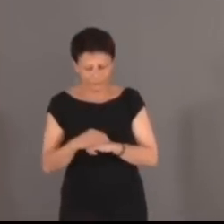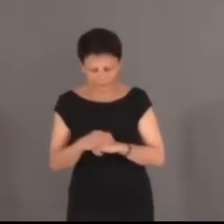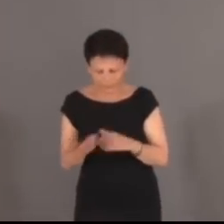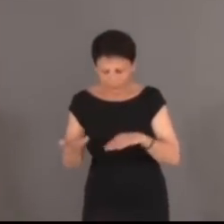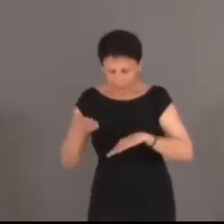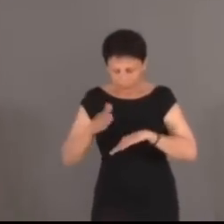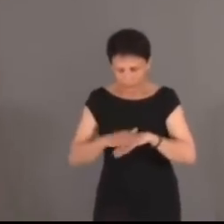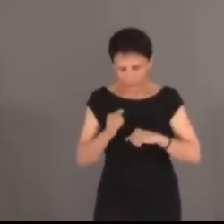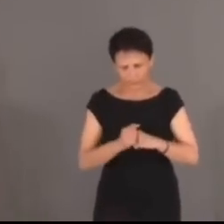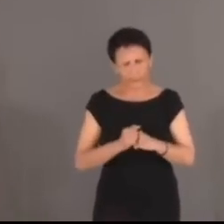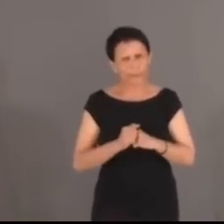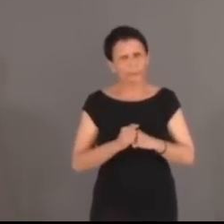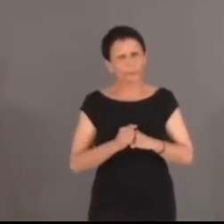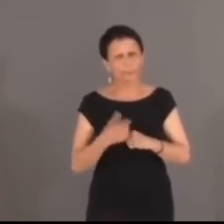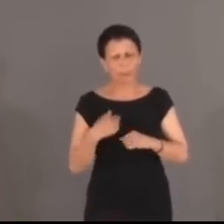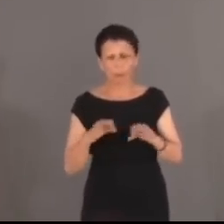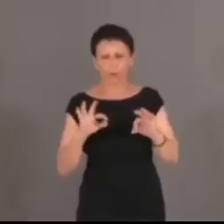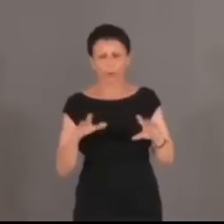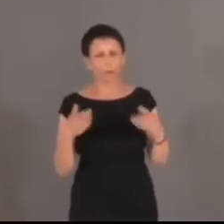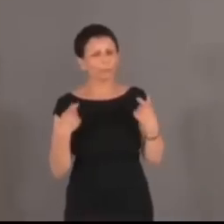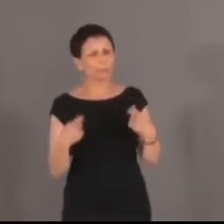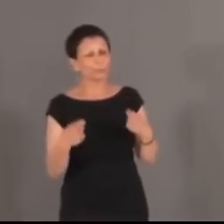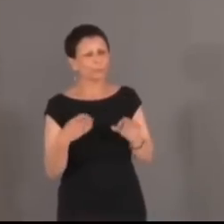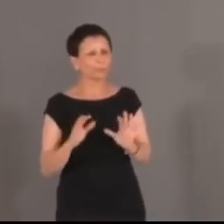Et puisque j'avais un peu de temps devant moi,